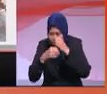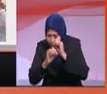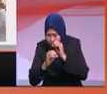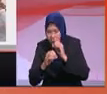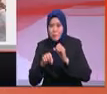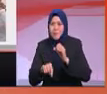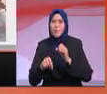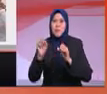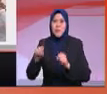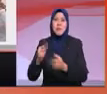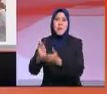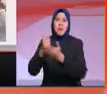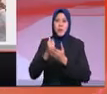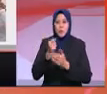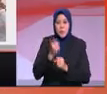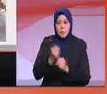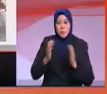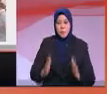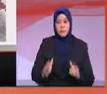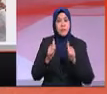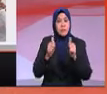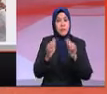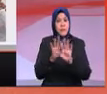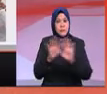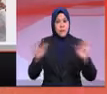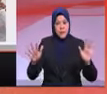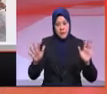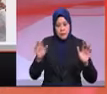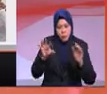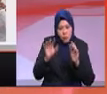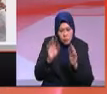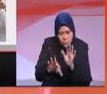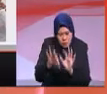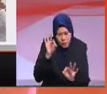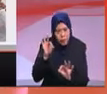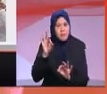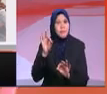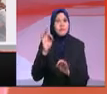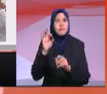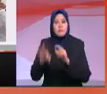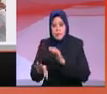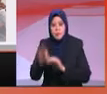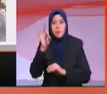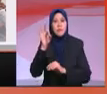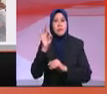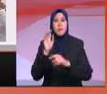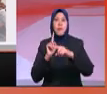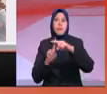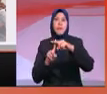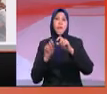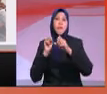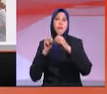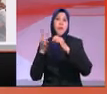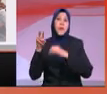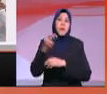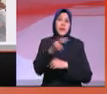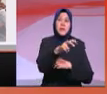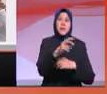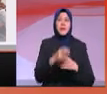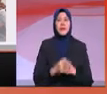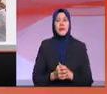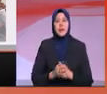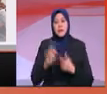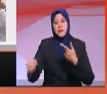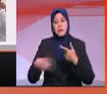untuk petugas-petugas kesihatan mengenal pasti virus tersebut. Yang kedua, melihat kepada sokongan di